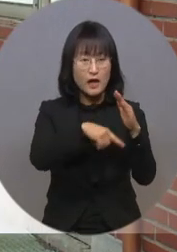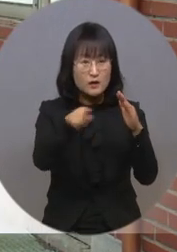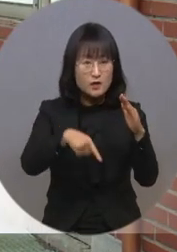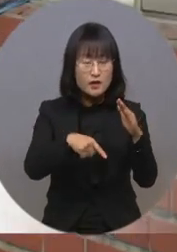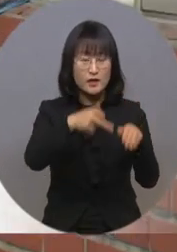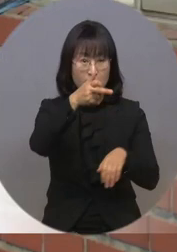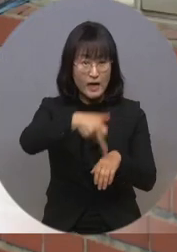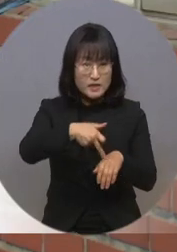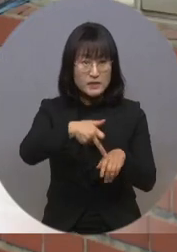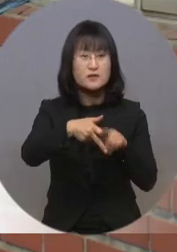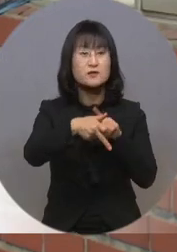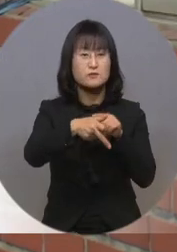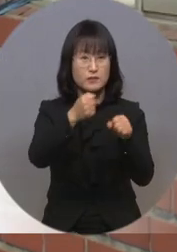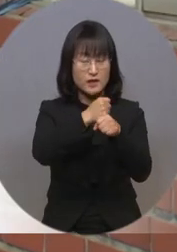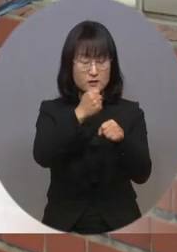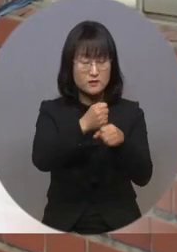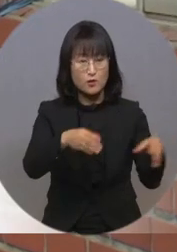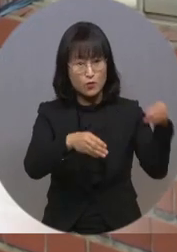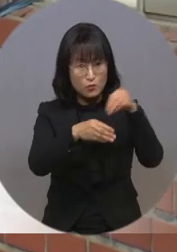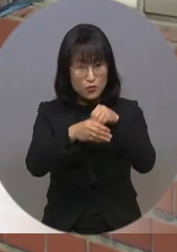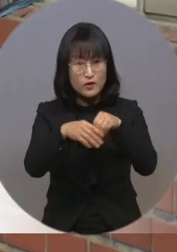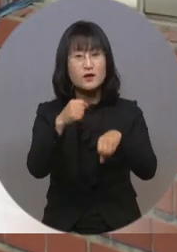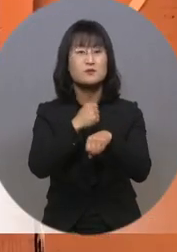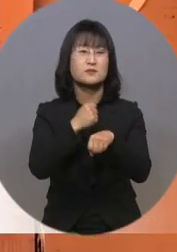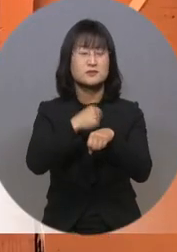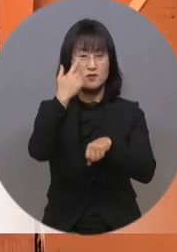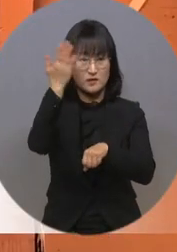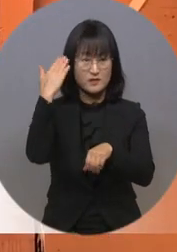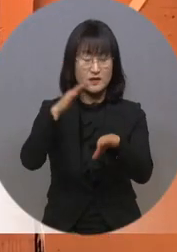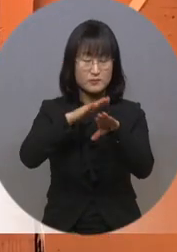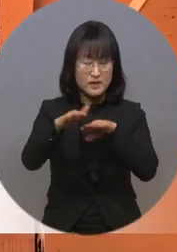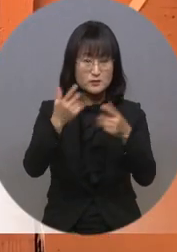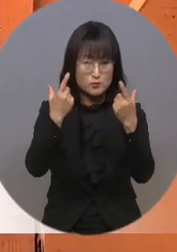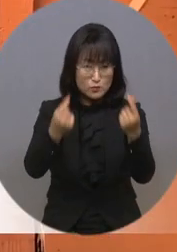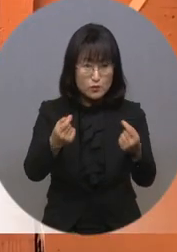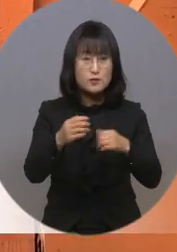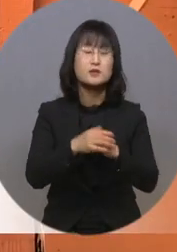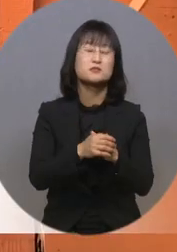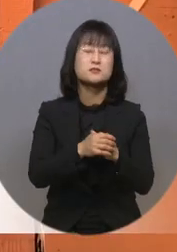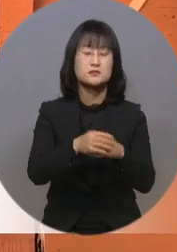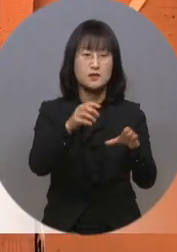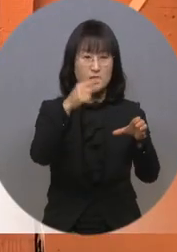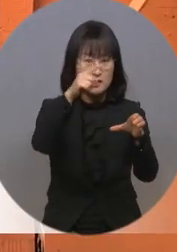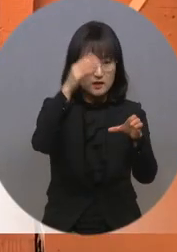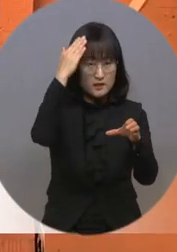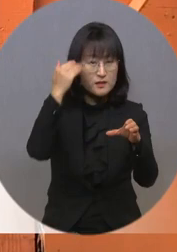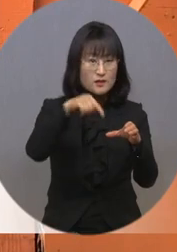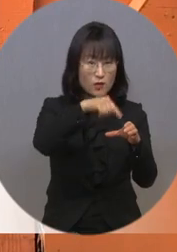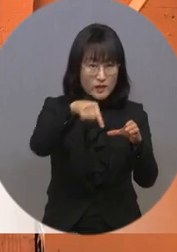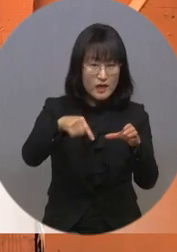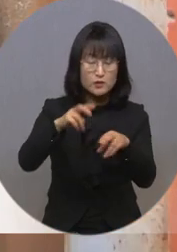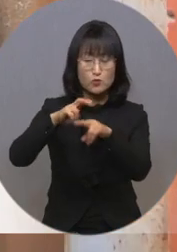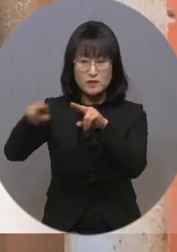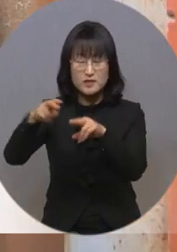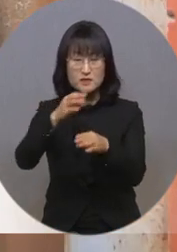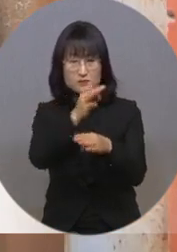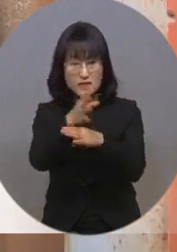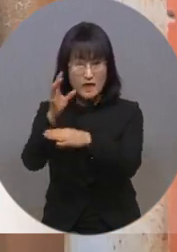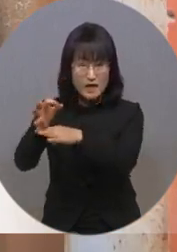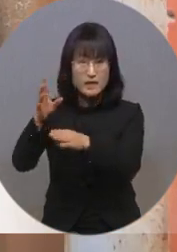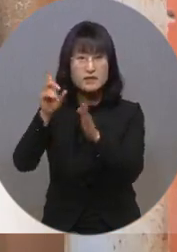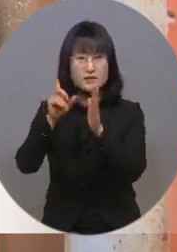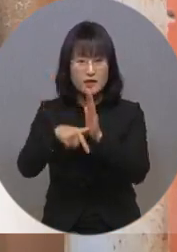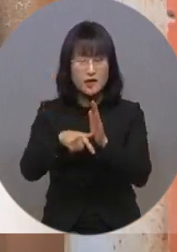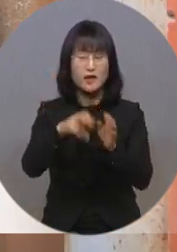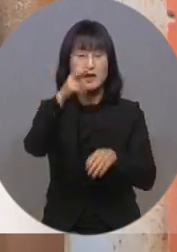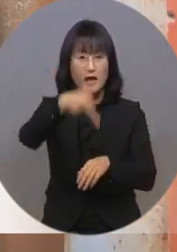일괄적용해 기존과 동일한 방식으로 연탄과 등유 구입돼 카드로 결제하면 되는데요 한파의 특별히